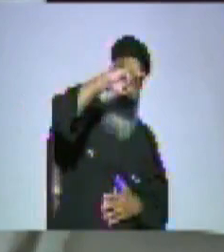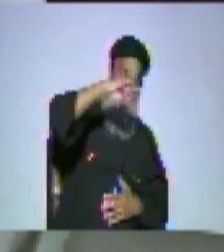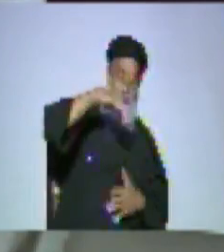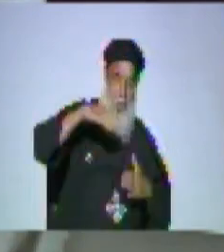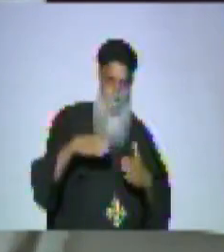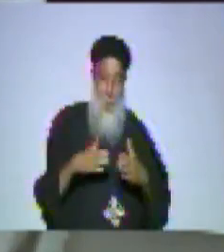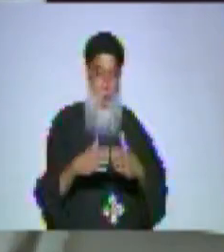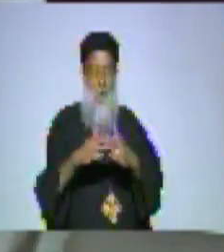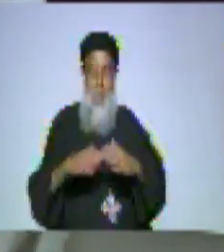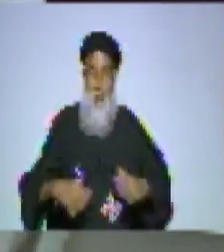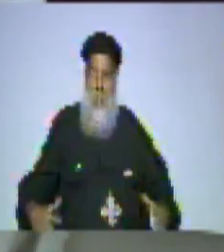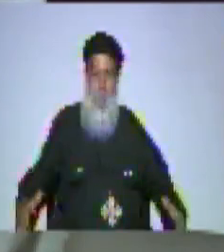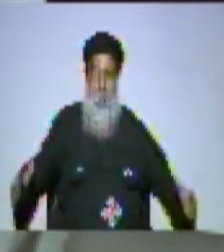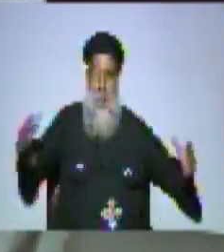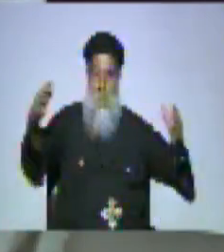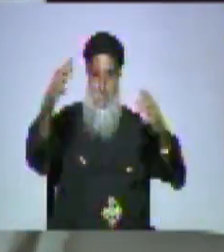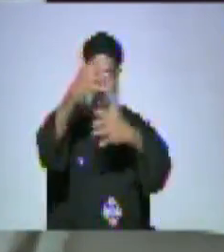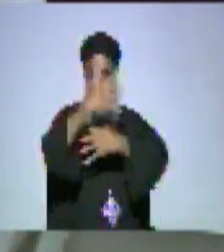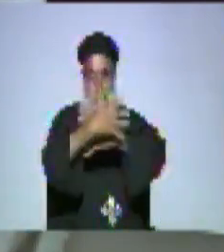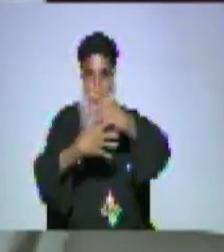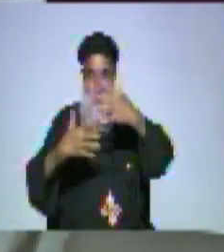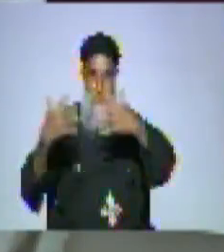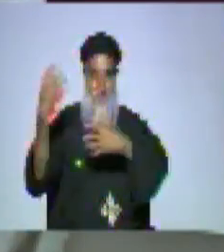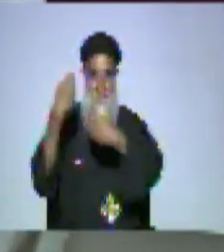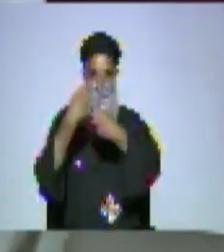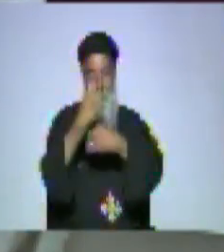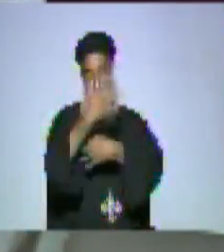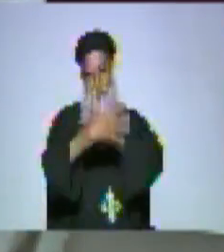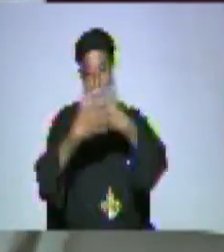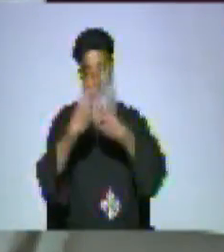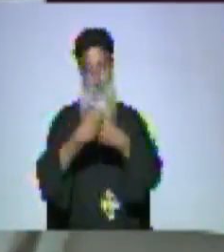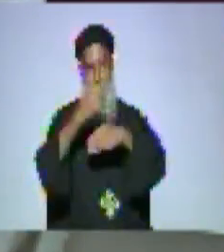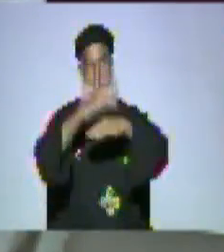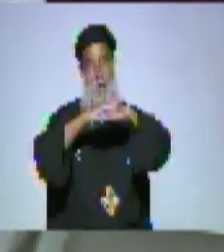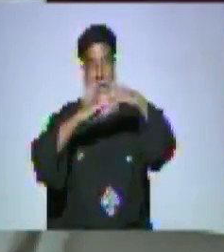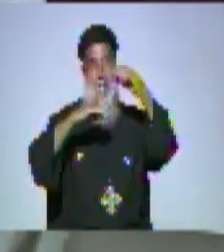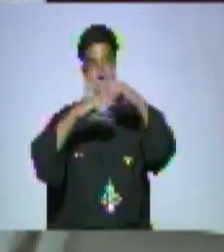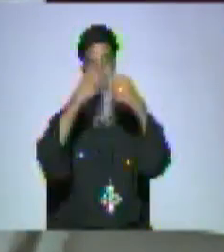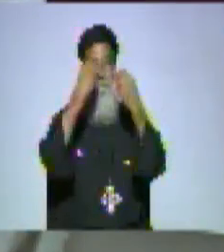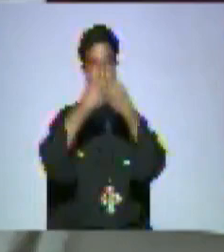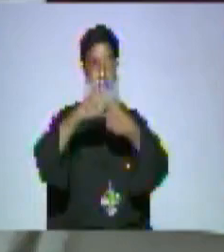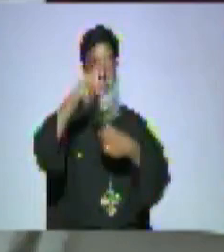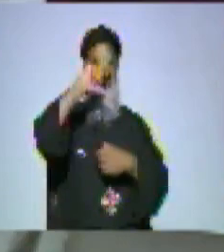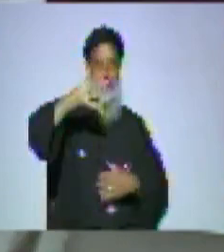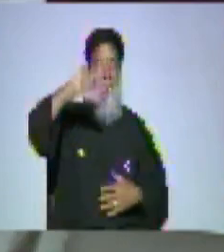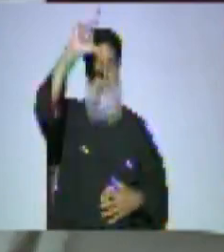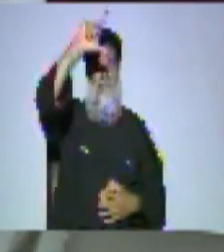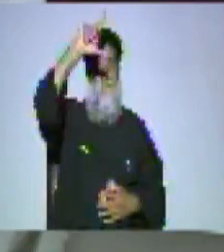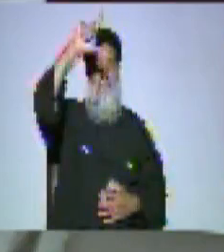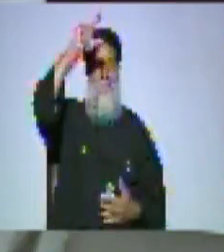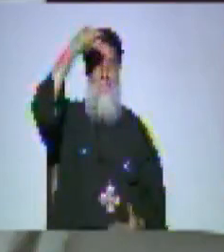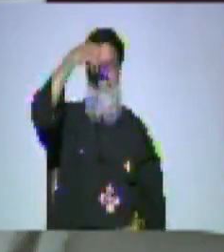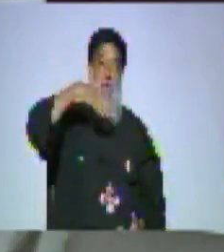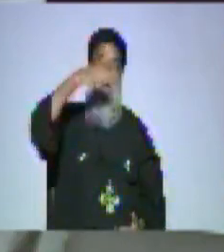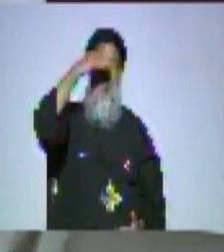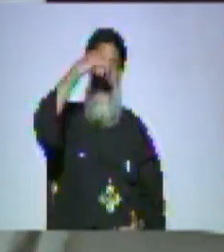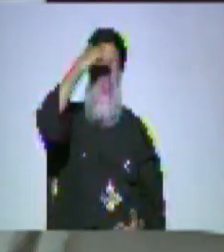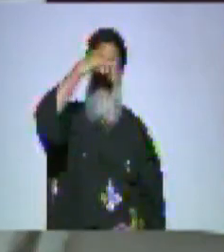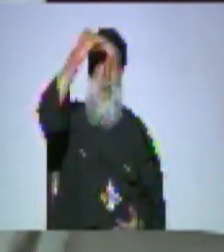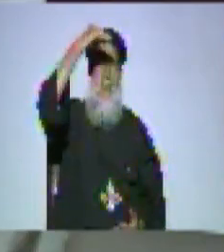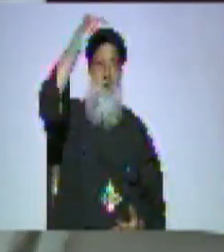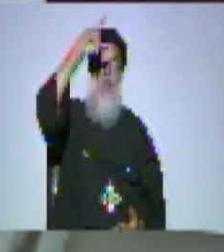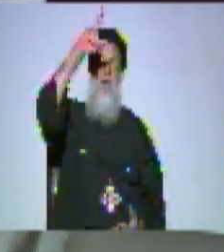يعني كتير بس كلها مترتبه بقائد عام وقائد اعلى